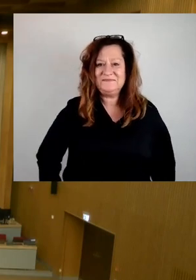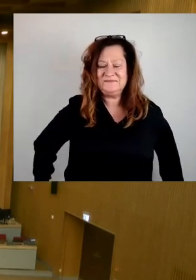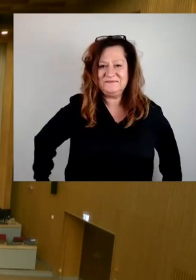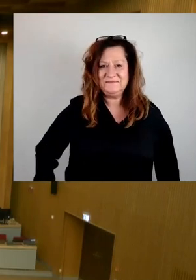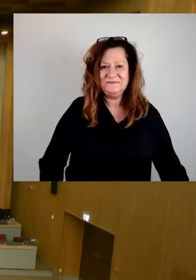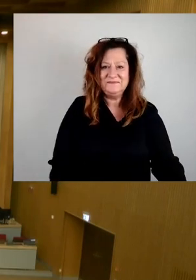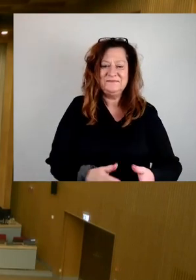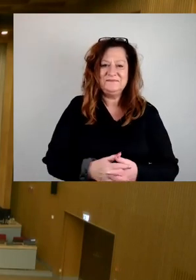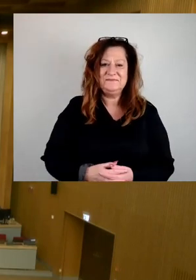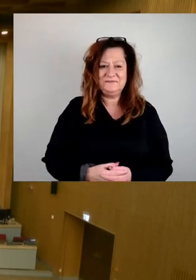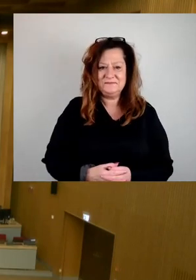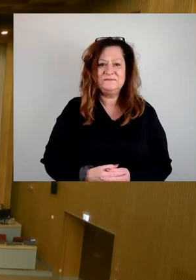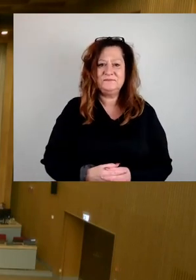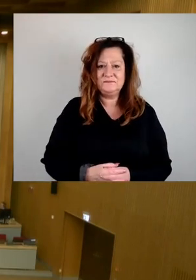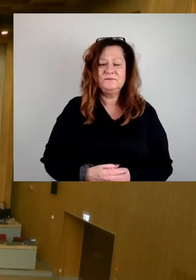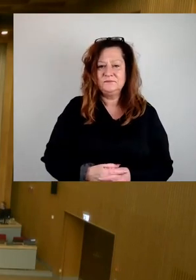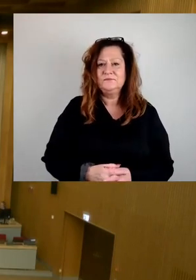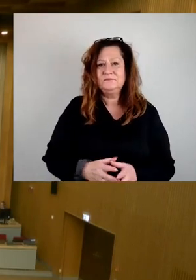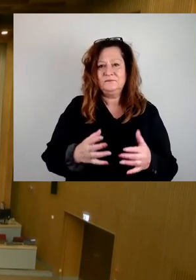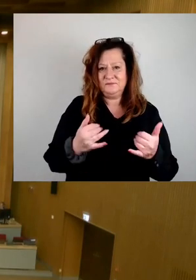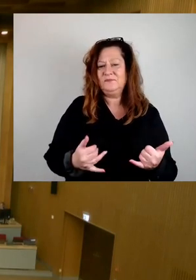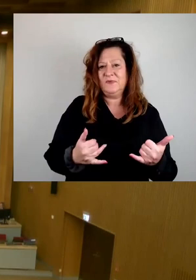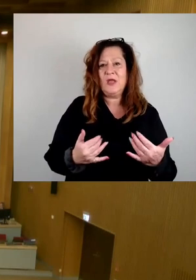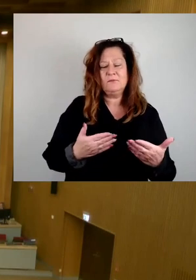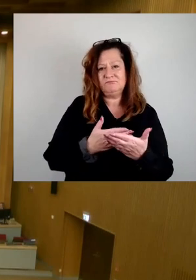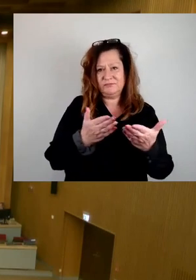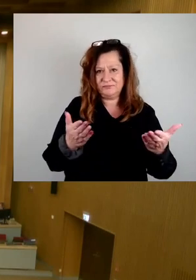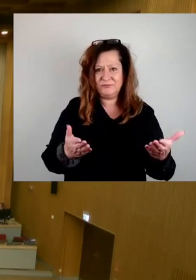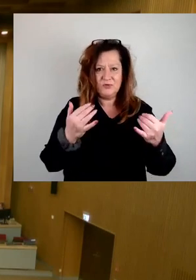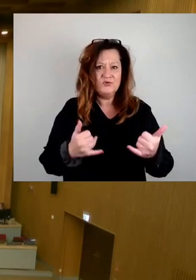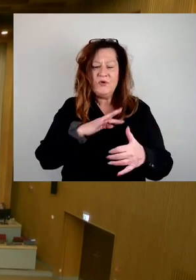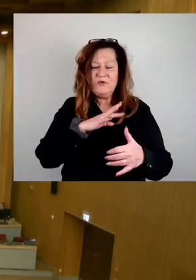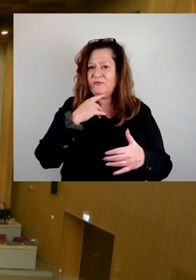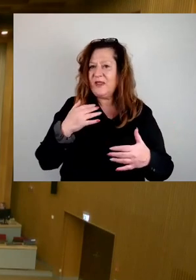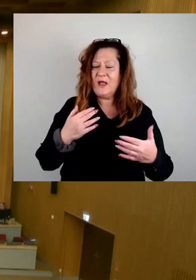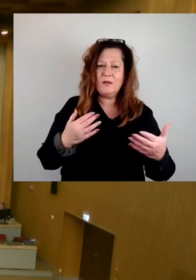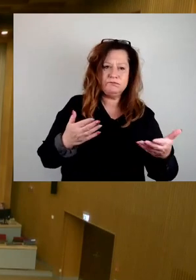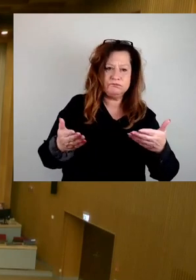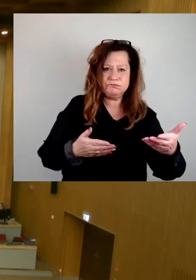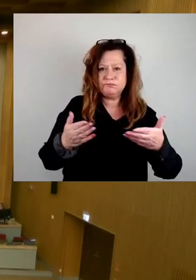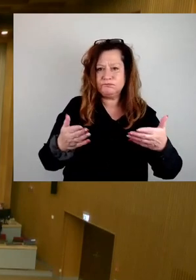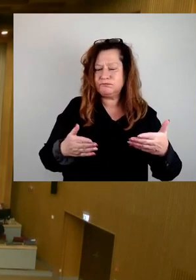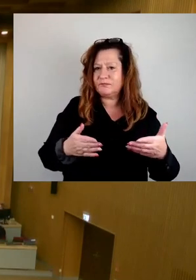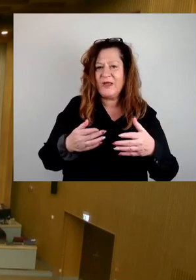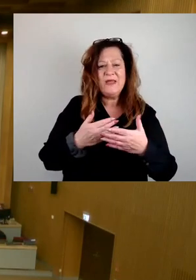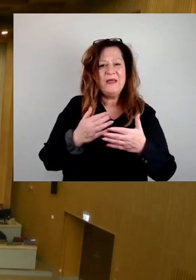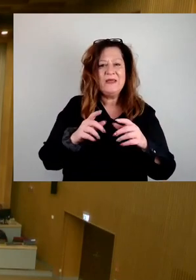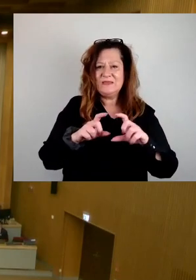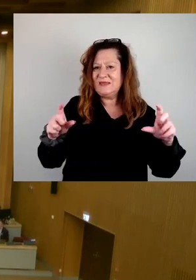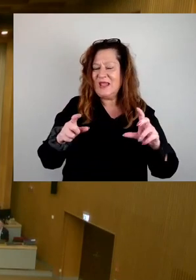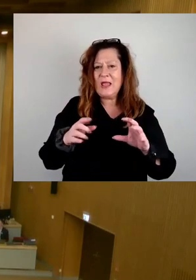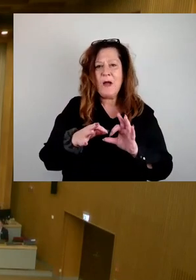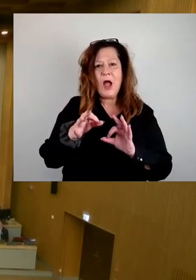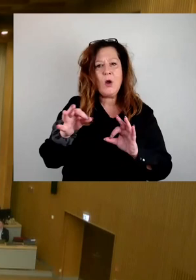Hier und im Stream. Jetzt haben wir schon ganz viel gesprochen über die Grundstücke. Ich möchte auch so als